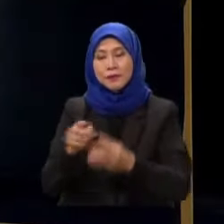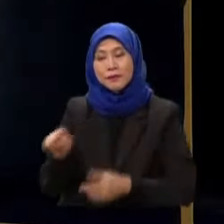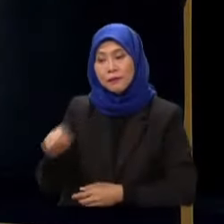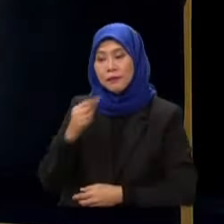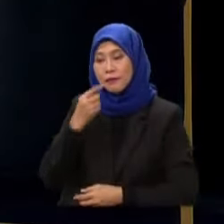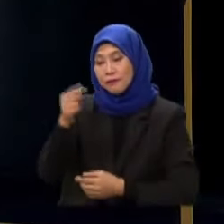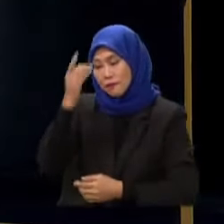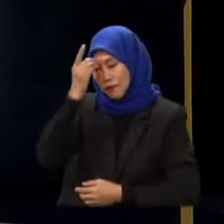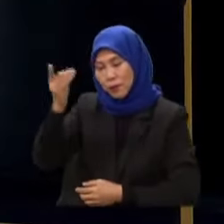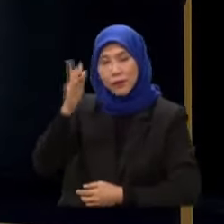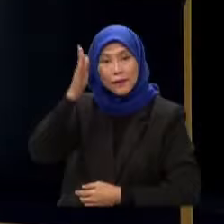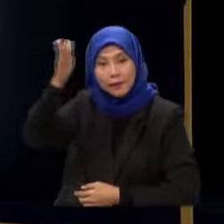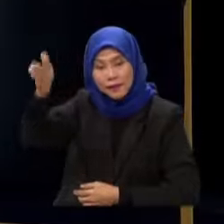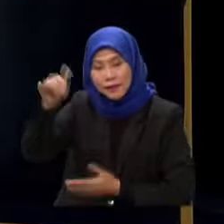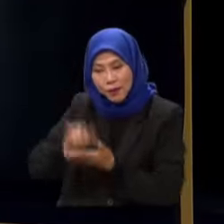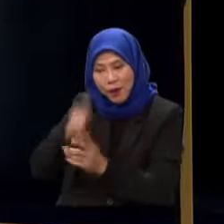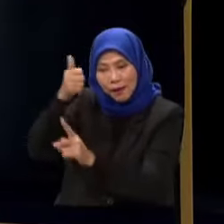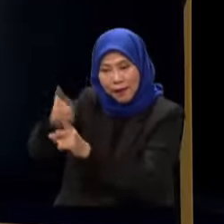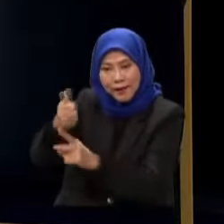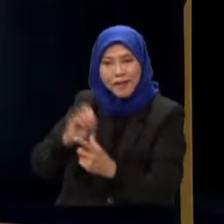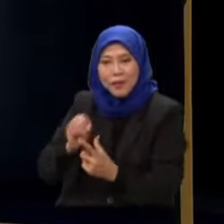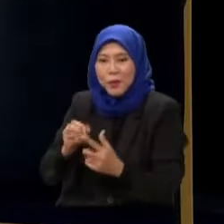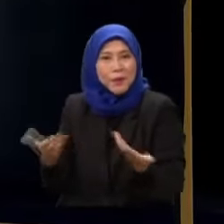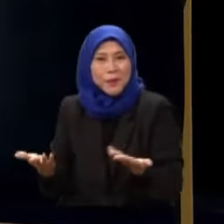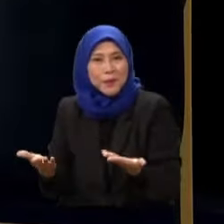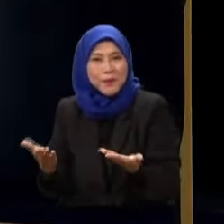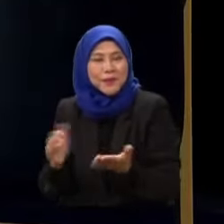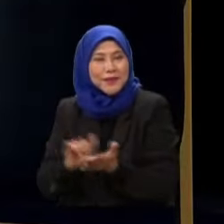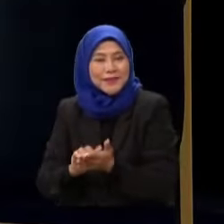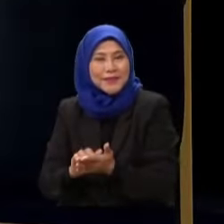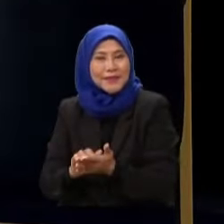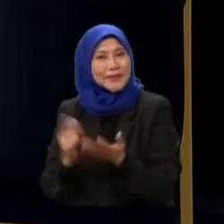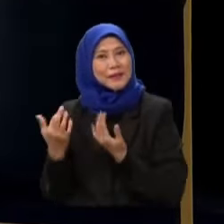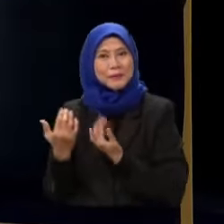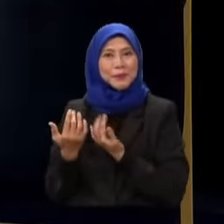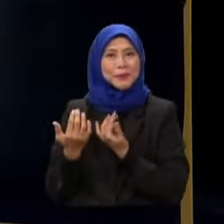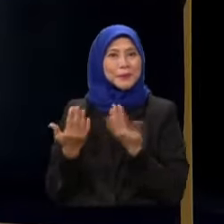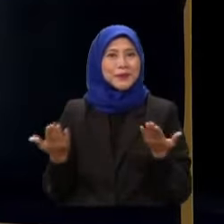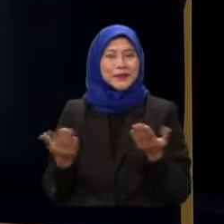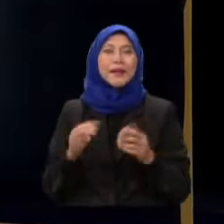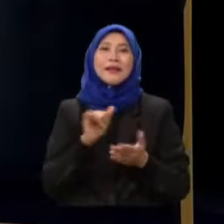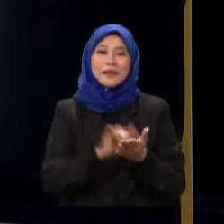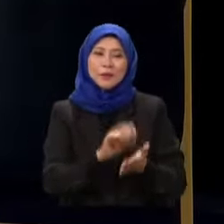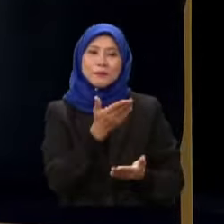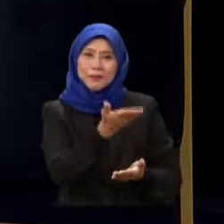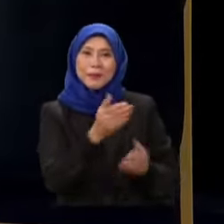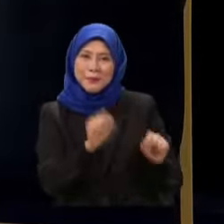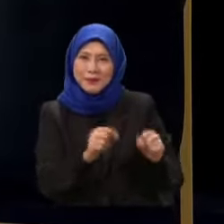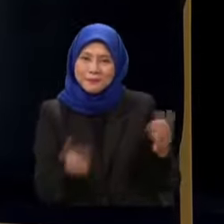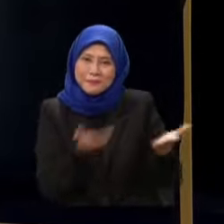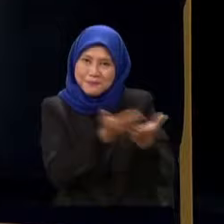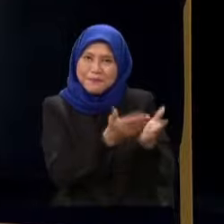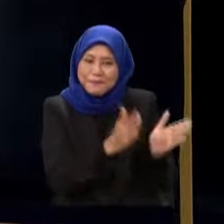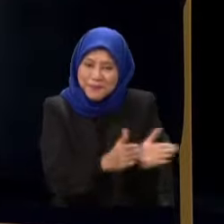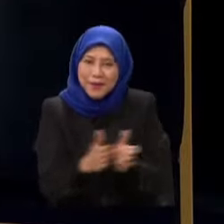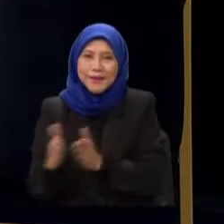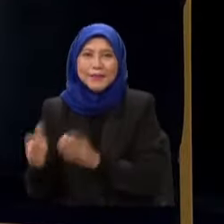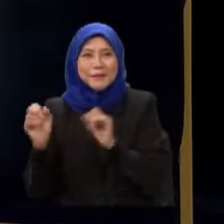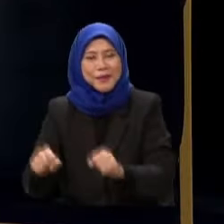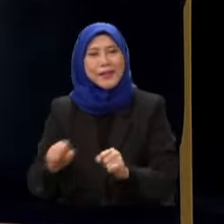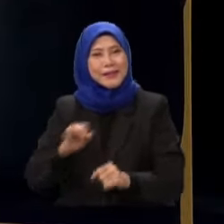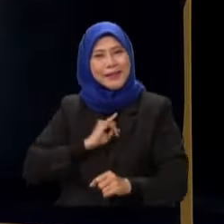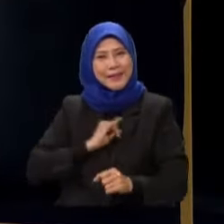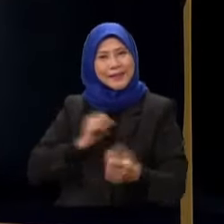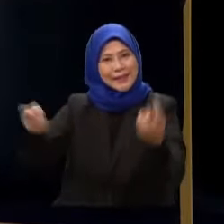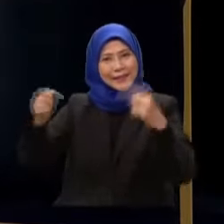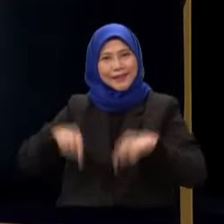nanti sesi yang akan datang tuh masuknya itu arahan ataupun KWH menantikan Pajero nah itu hp-nya nanti menawa atau karena gempa cecak